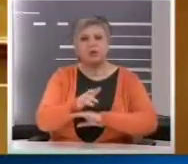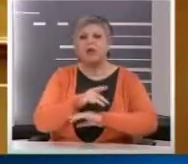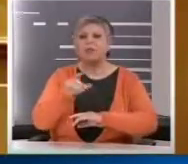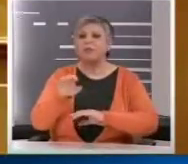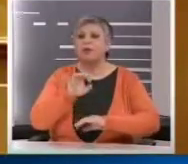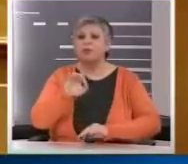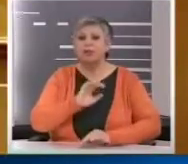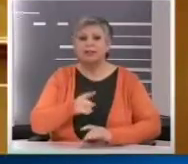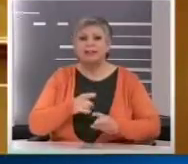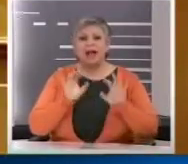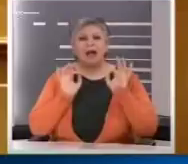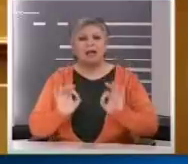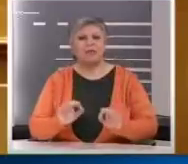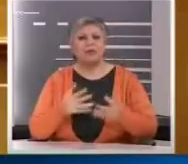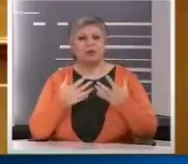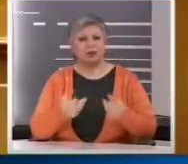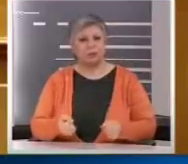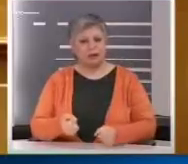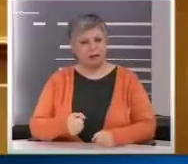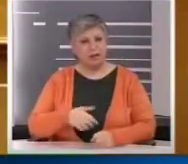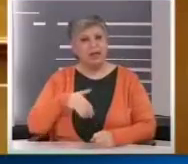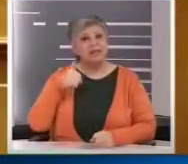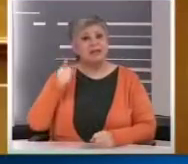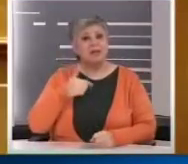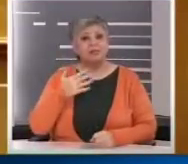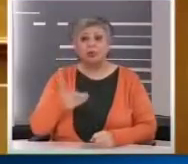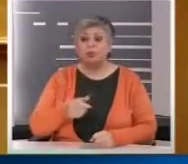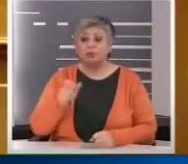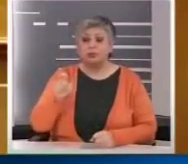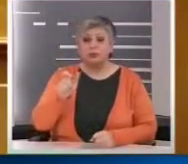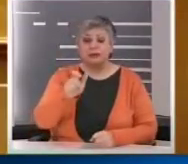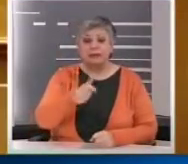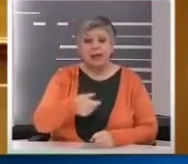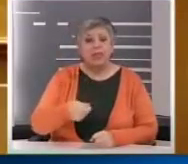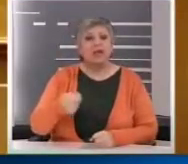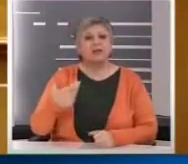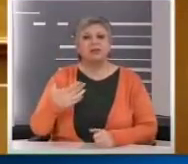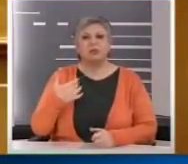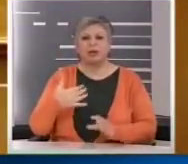φυσικών παραστατικών 4-8% που αποζημιώνει κάθε πάροχό του,